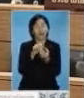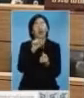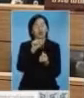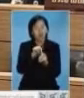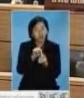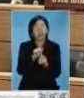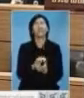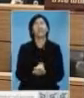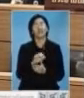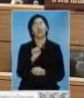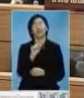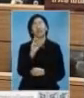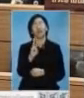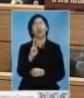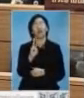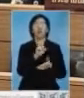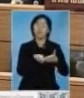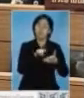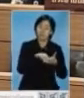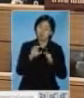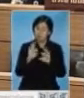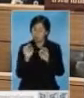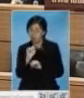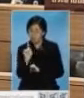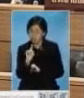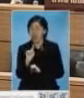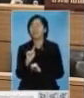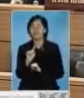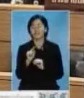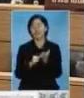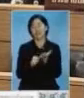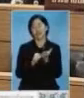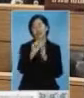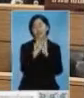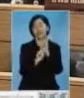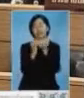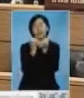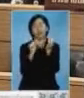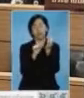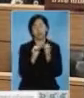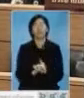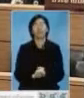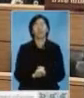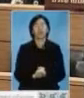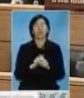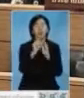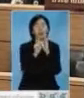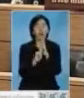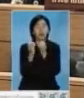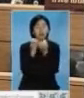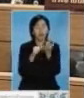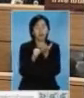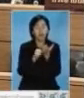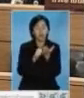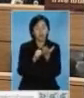การที่มาของสว.หรือสมาชิกวุฒิสภาการแก้ครั้งนี้นะครับเมื่อกฎหมายฉบับนี้ได้แก้ผ่านส